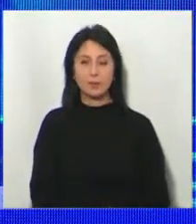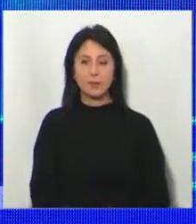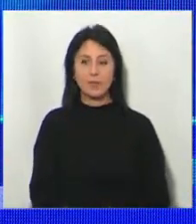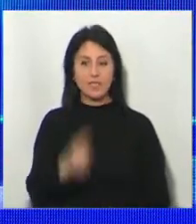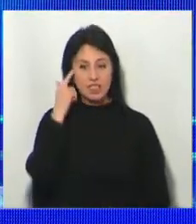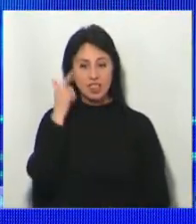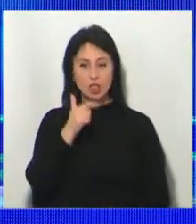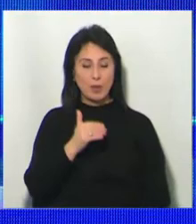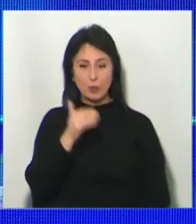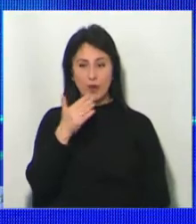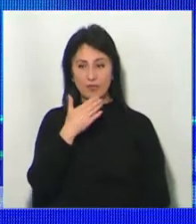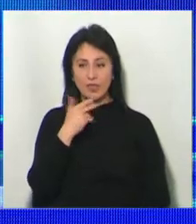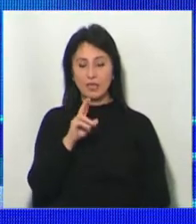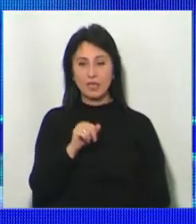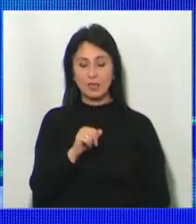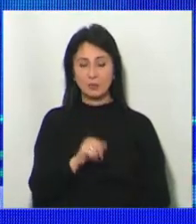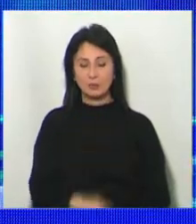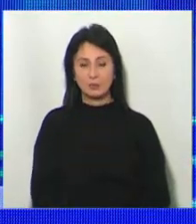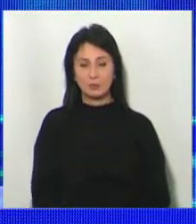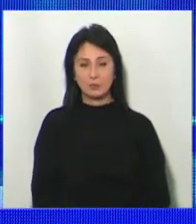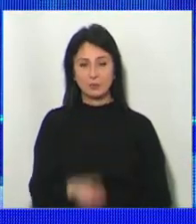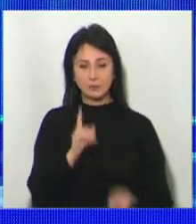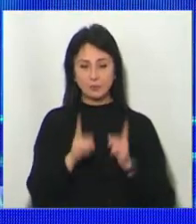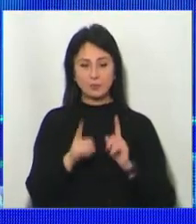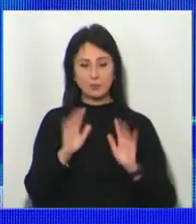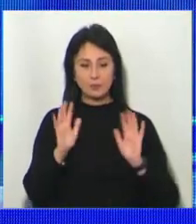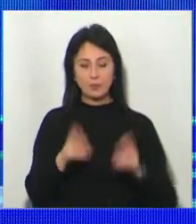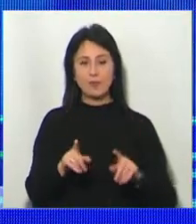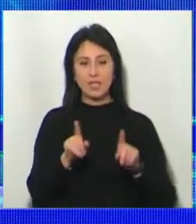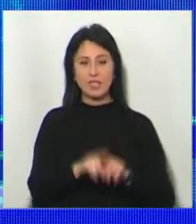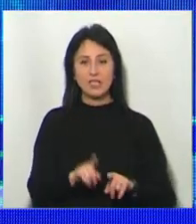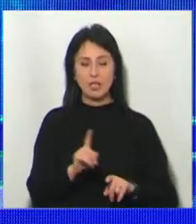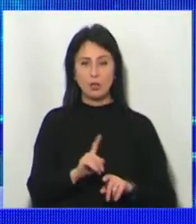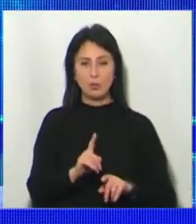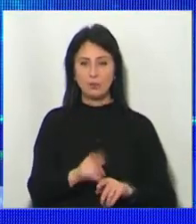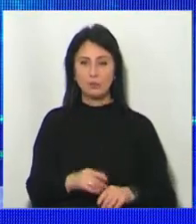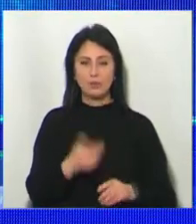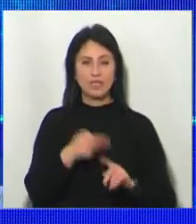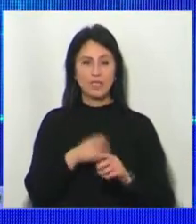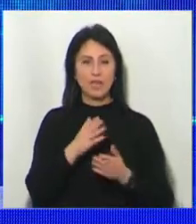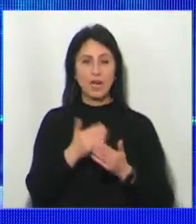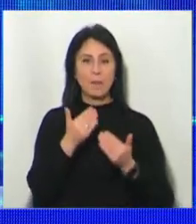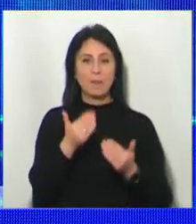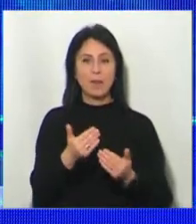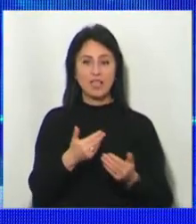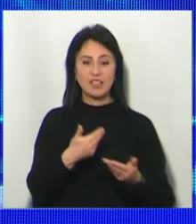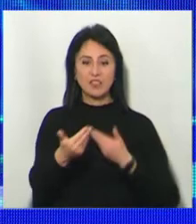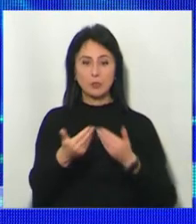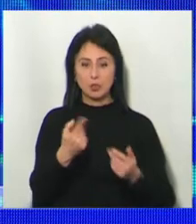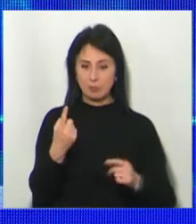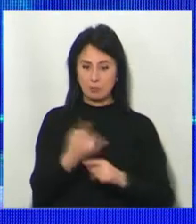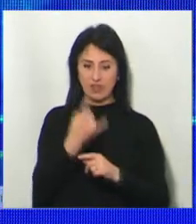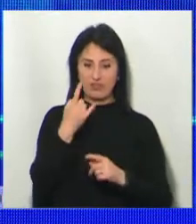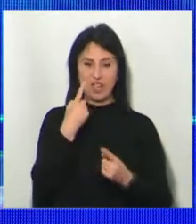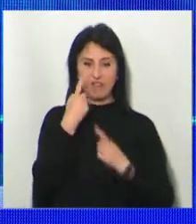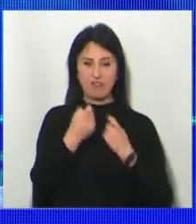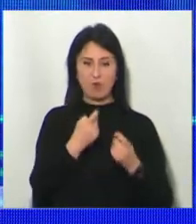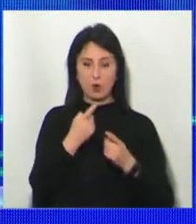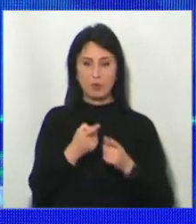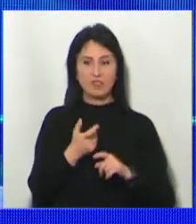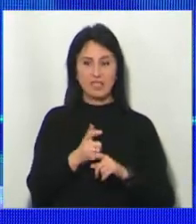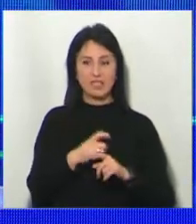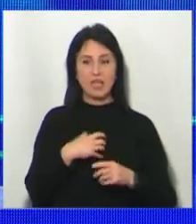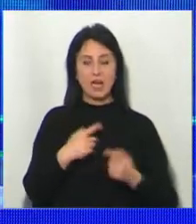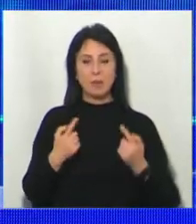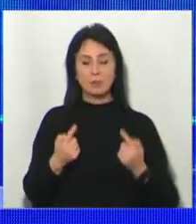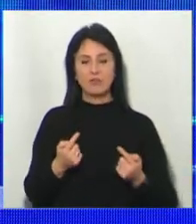ამაზე ცნობადობა მაღალი და რეალურად ხდება ისე, რომ ეს არის მათთვის მიწოდებული პირველი ინფორმაცია. ამიტომ